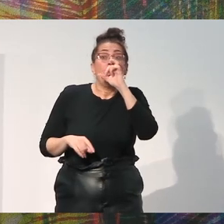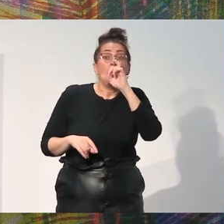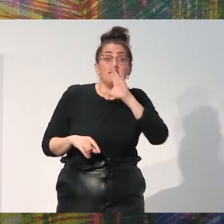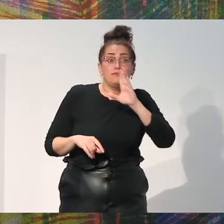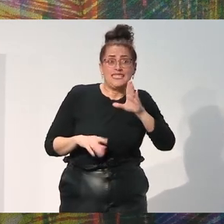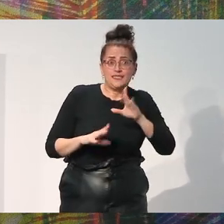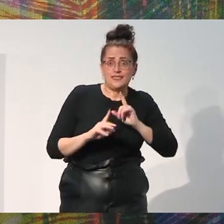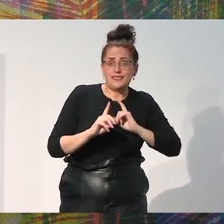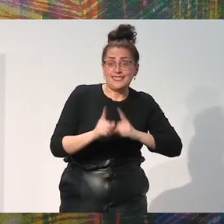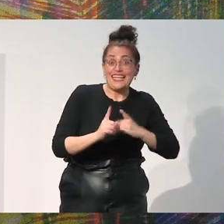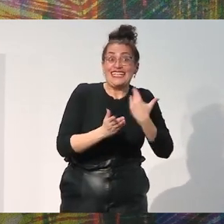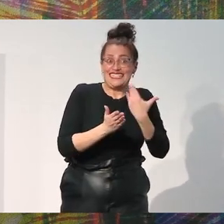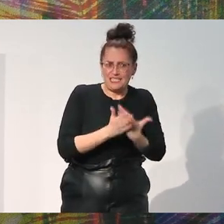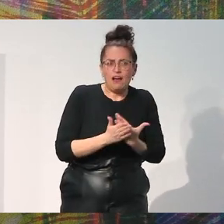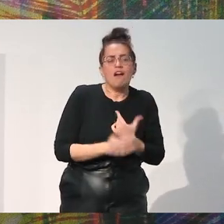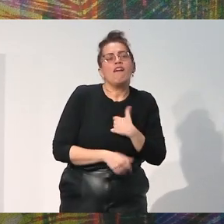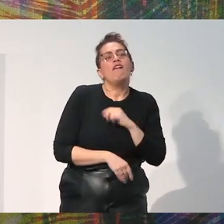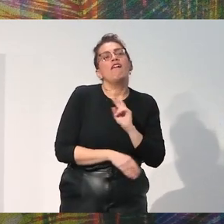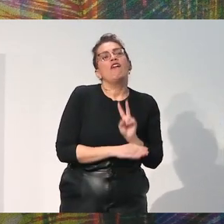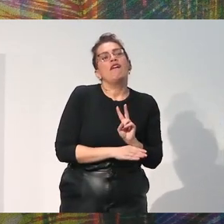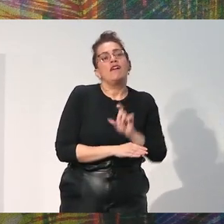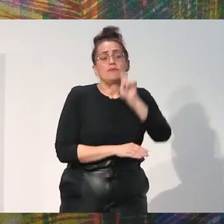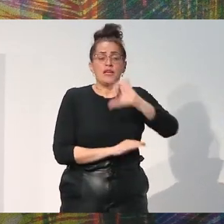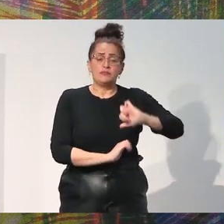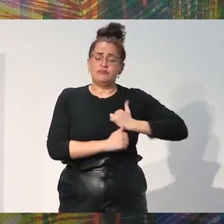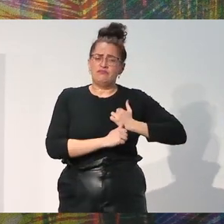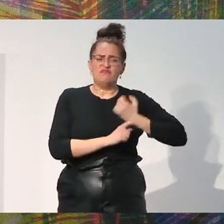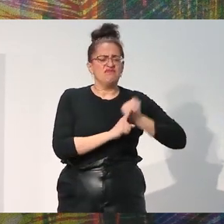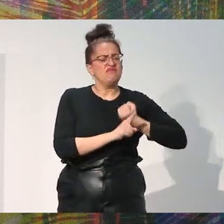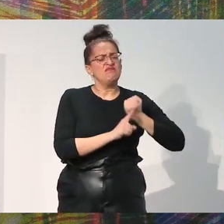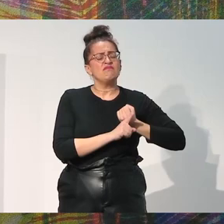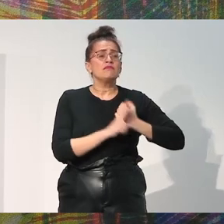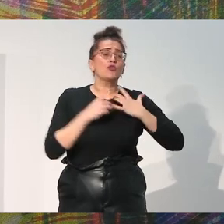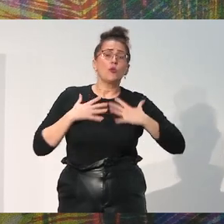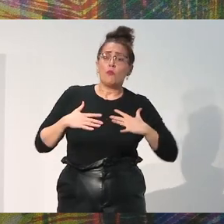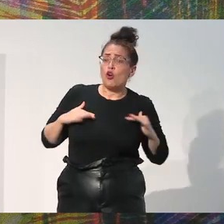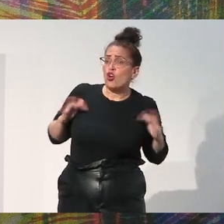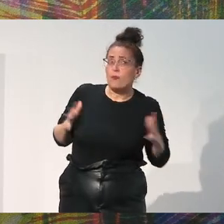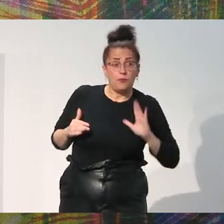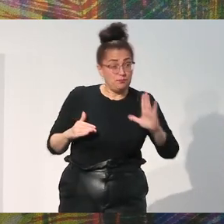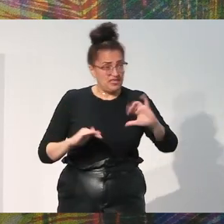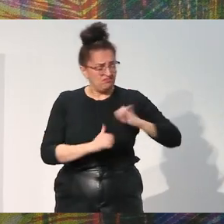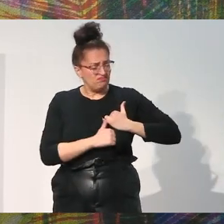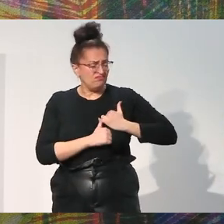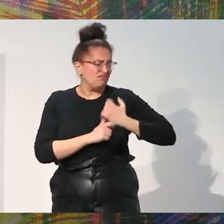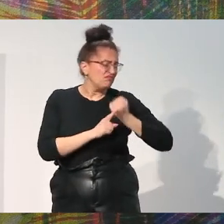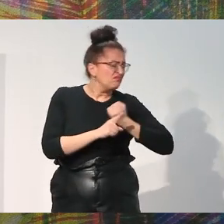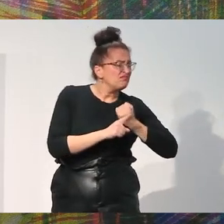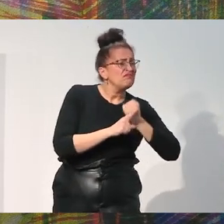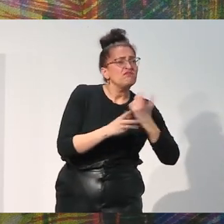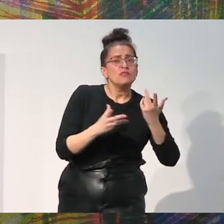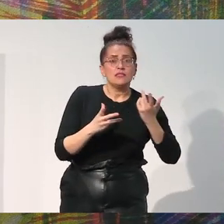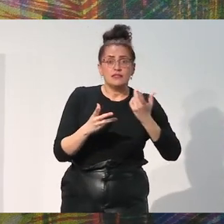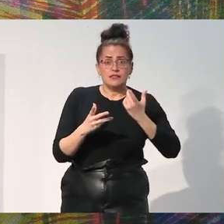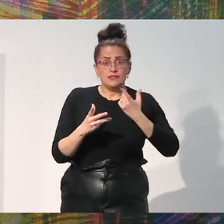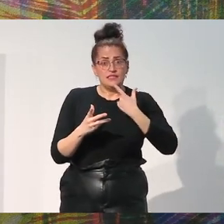fait. Donc l'arabe des miliciens, les gestes des miliciens, la manière dont la guerre, en fait, infuse dans la langue,